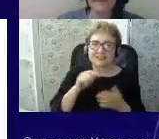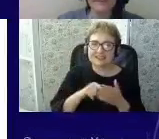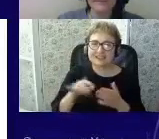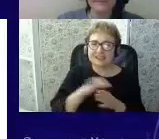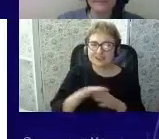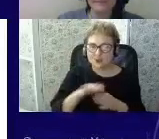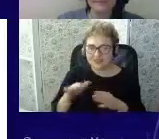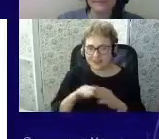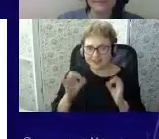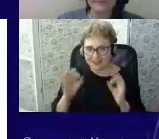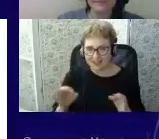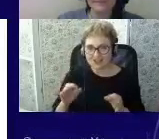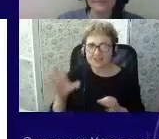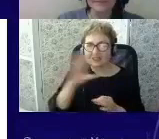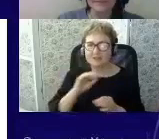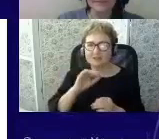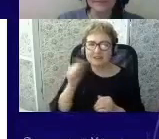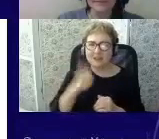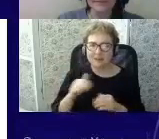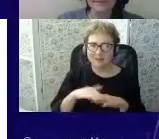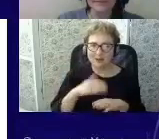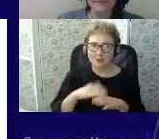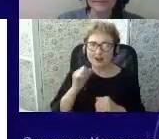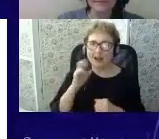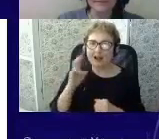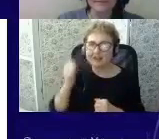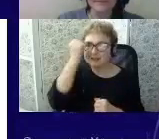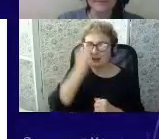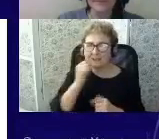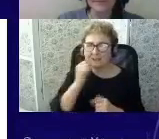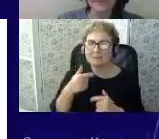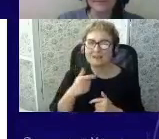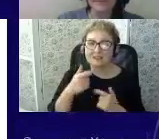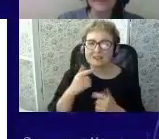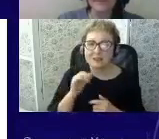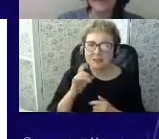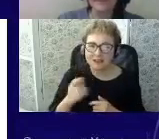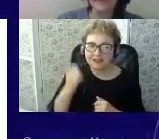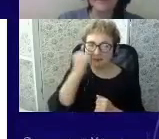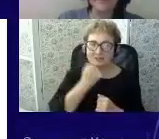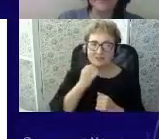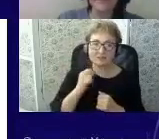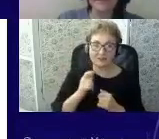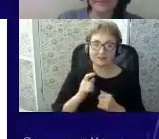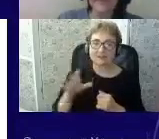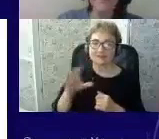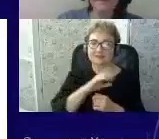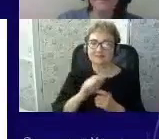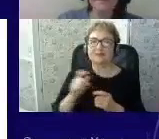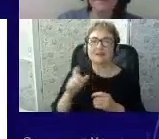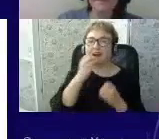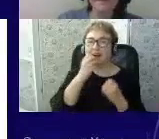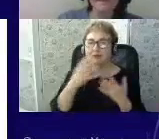достигается, осуществляется, конечно, и всего вам самого доброго. Анна, спасибо вам за вебинар, Наталья, благодарю вас за помощь и перевод.